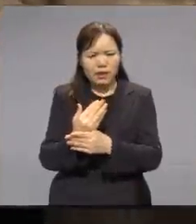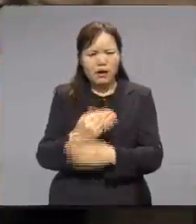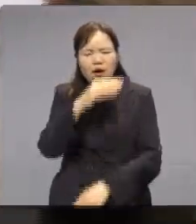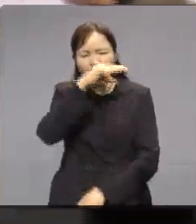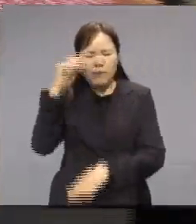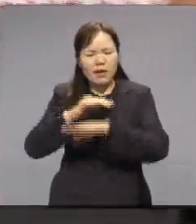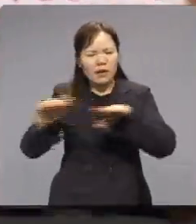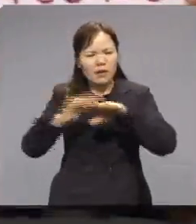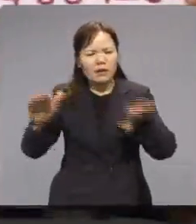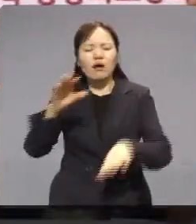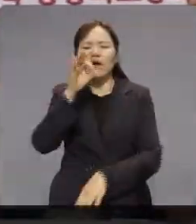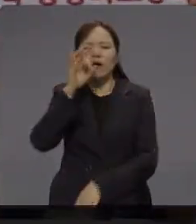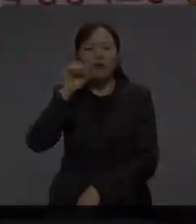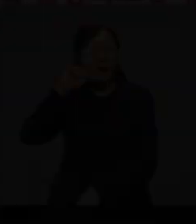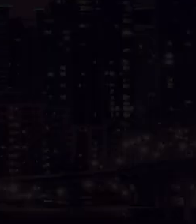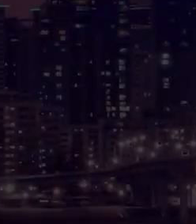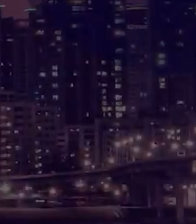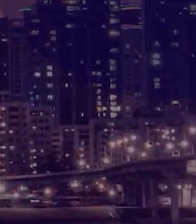것이라고